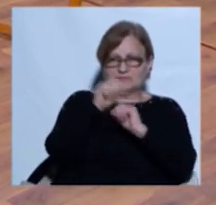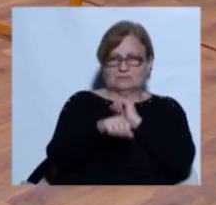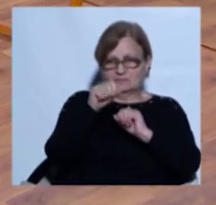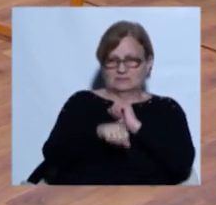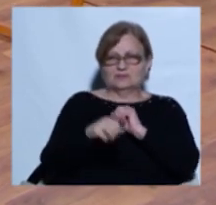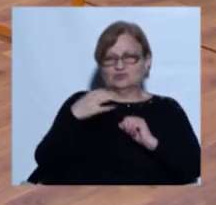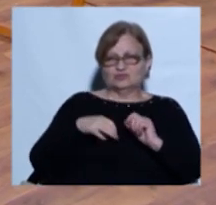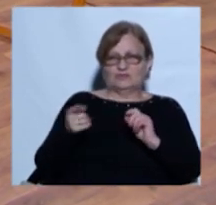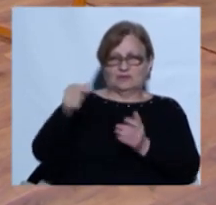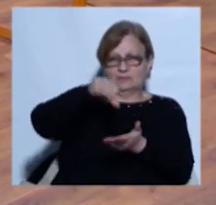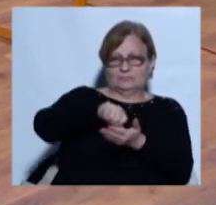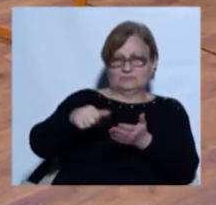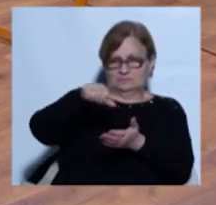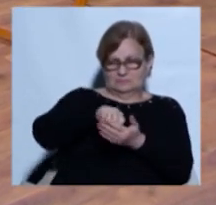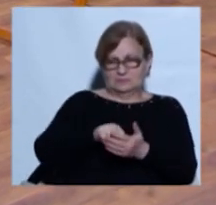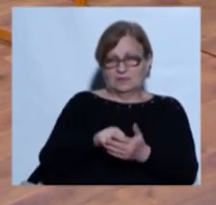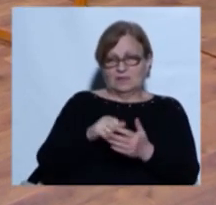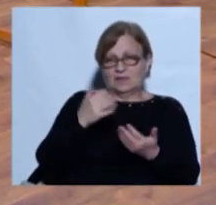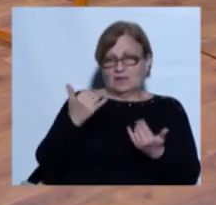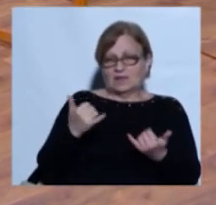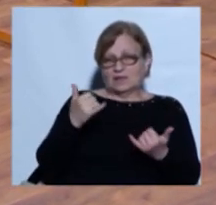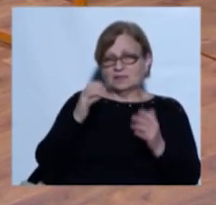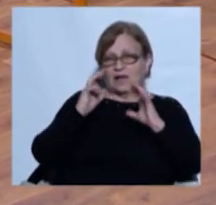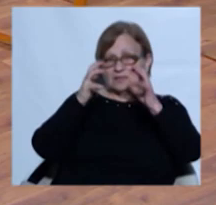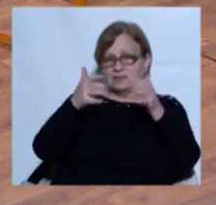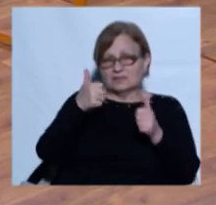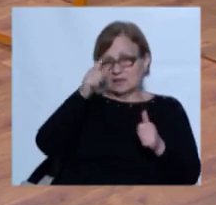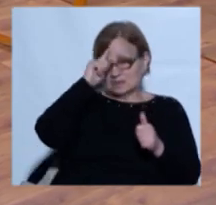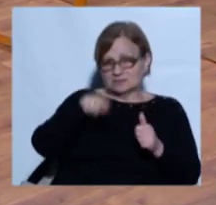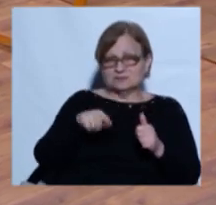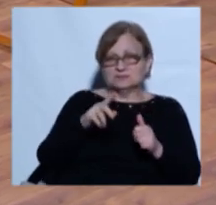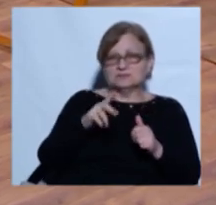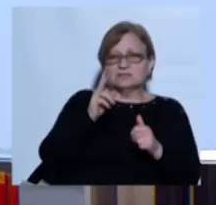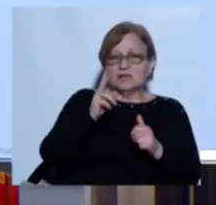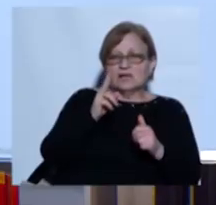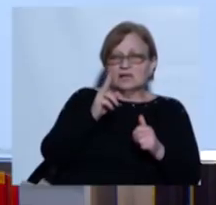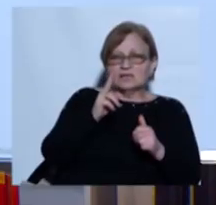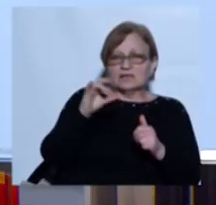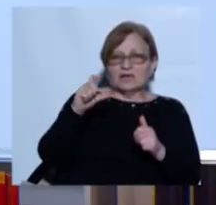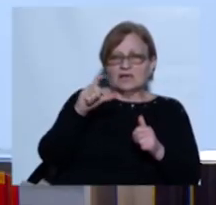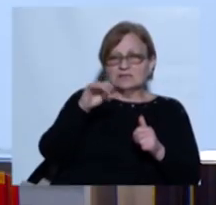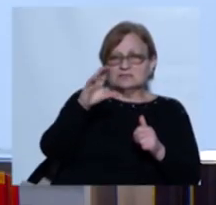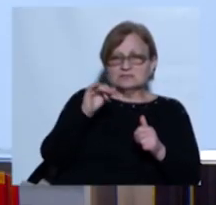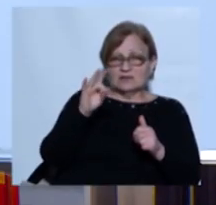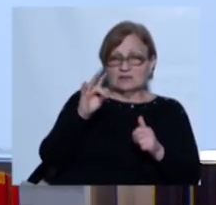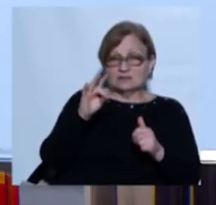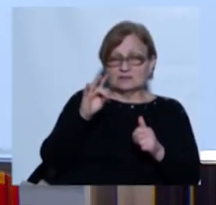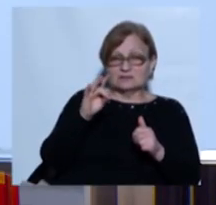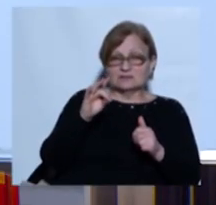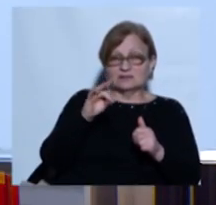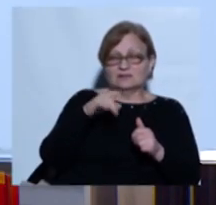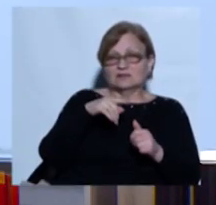ერთმანეთს. უფრო მეტიც, კაცობრიობას ძალიან კარგად ახსოვს იულიუს კეისრის ცნობილი სიტყვები: შენს ბრუტუს.